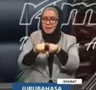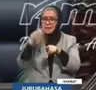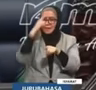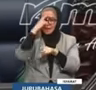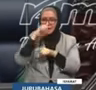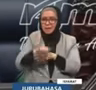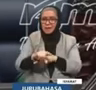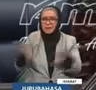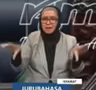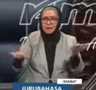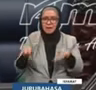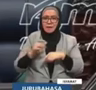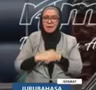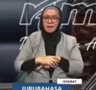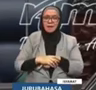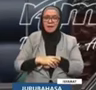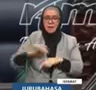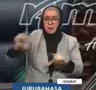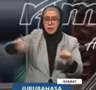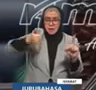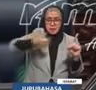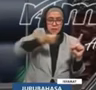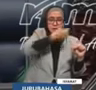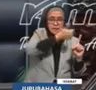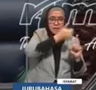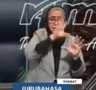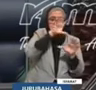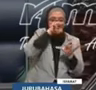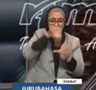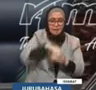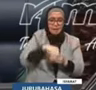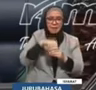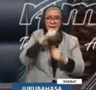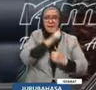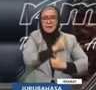perairan melibatkan angka tertentu